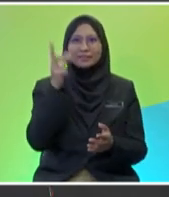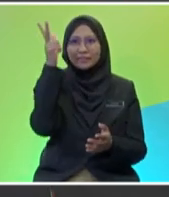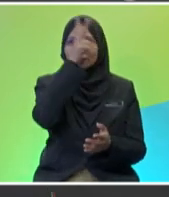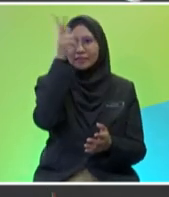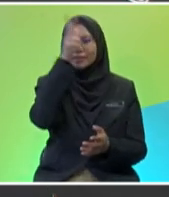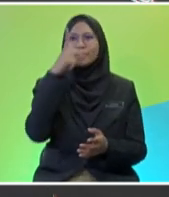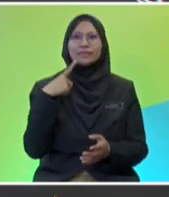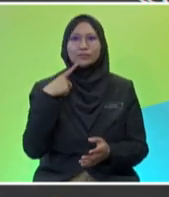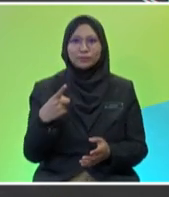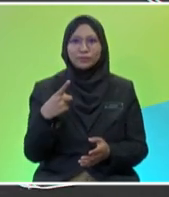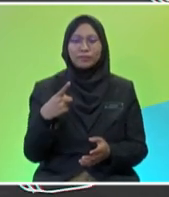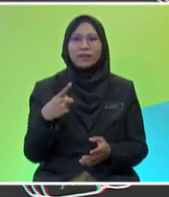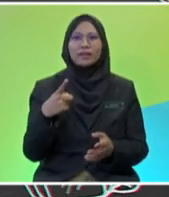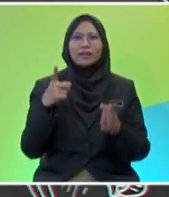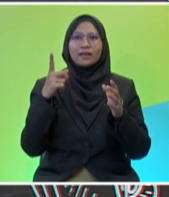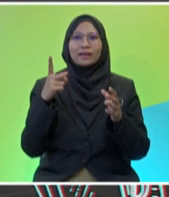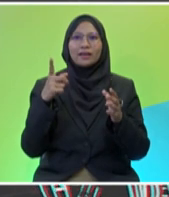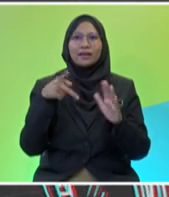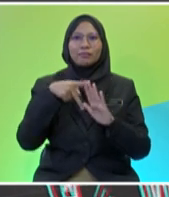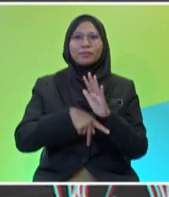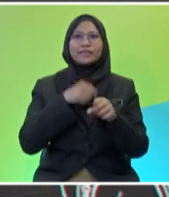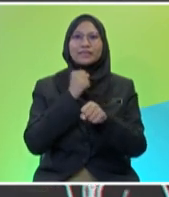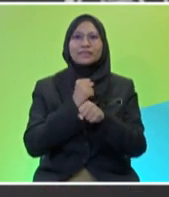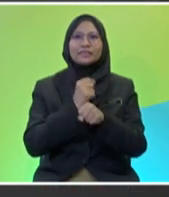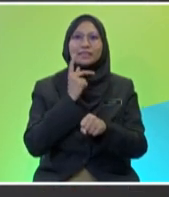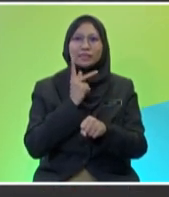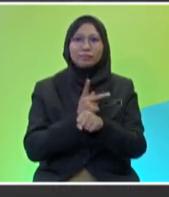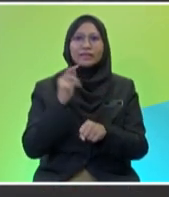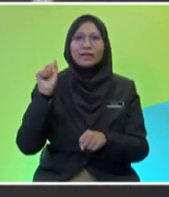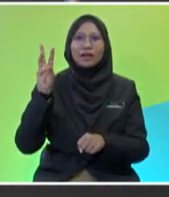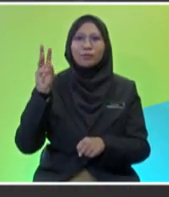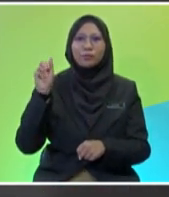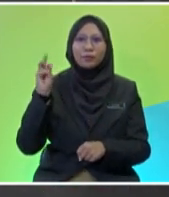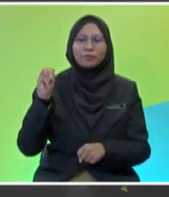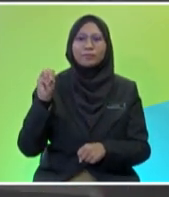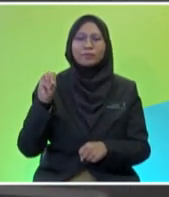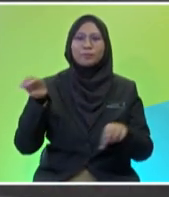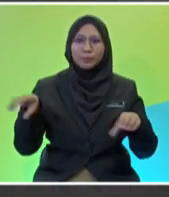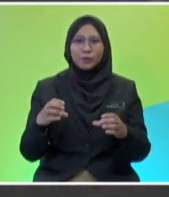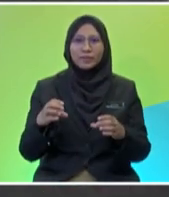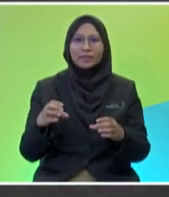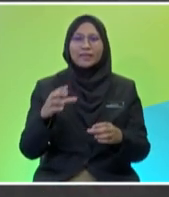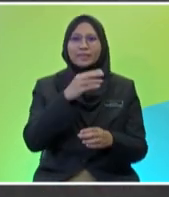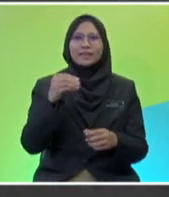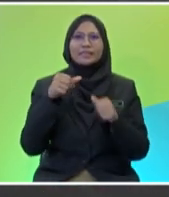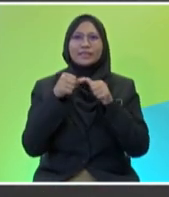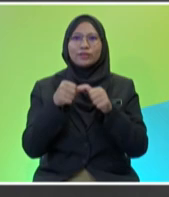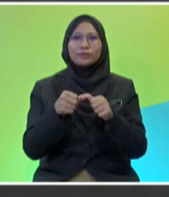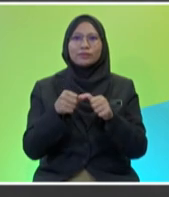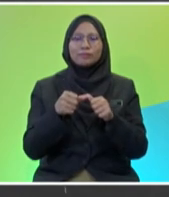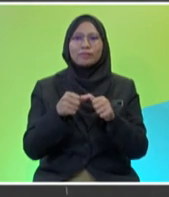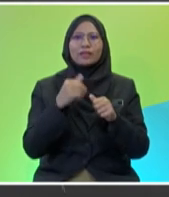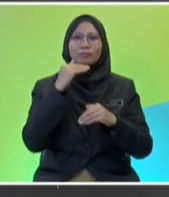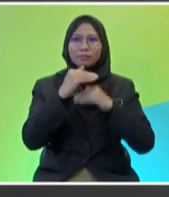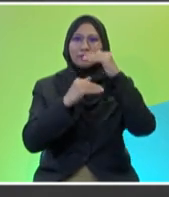peringatan Allah inilah yang akan melaksanakan dan memastikan pembangunan Negara dilaksanakan mengikut perancangan yang